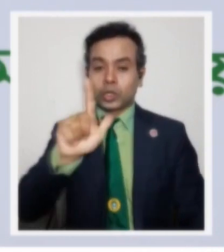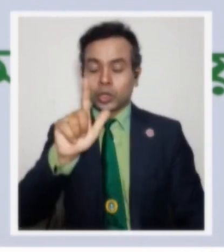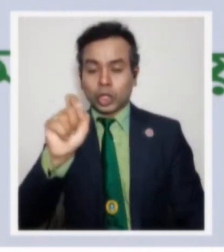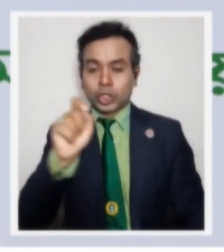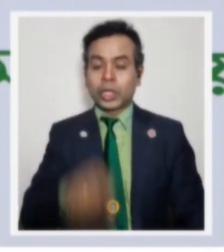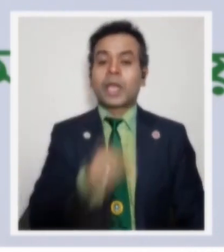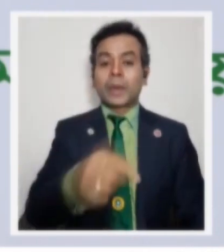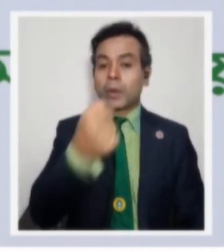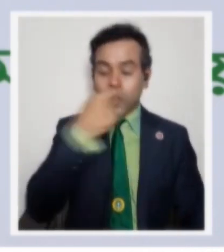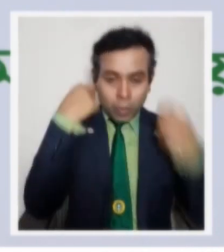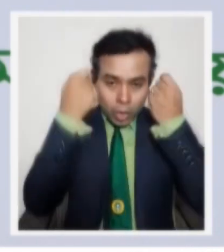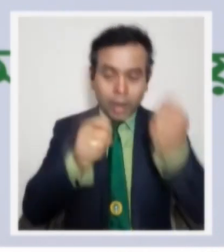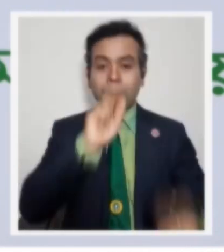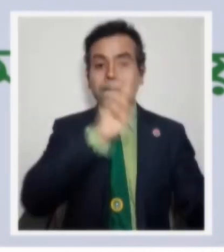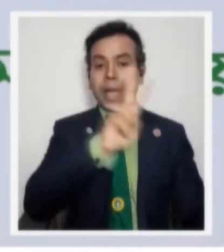পুরুষ